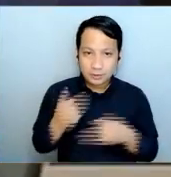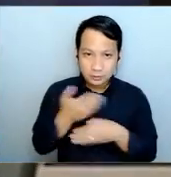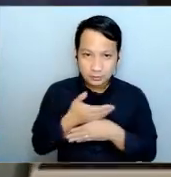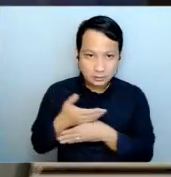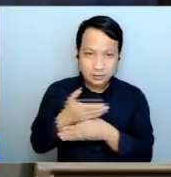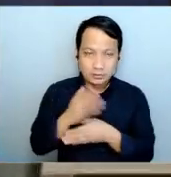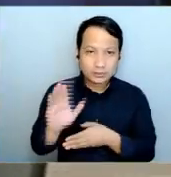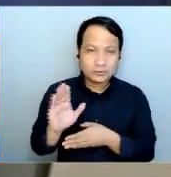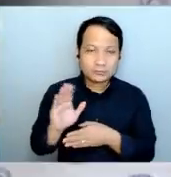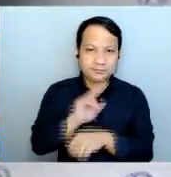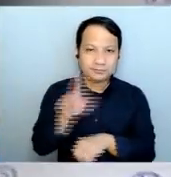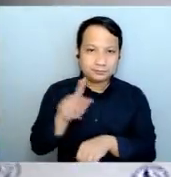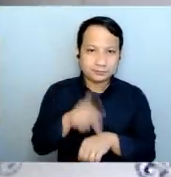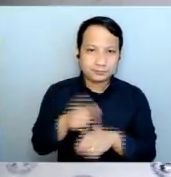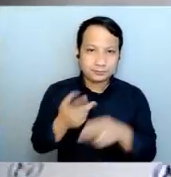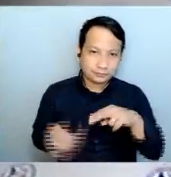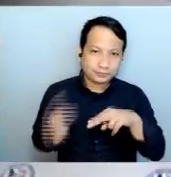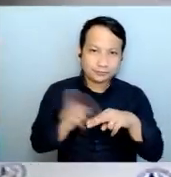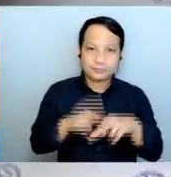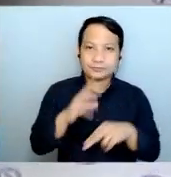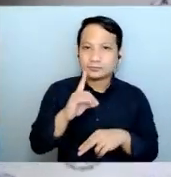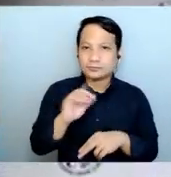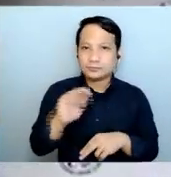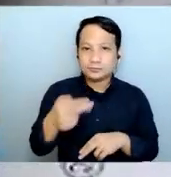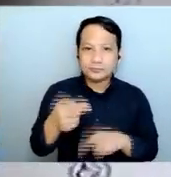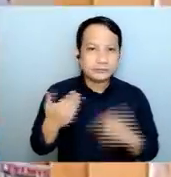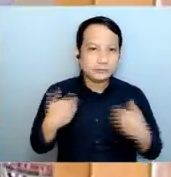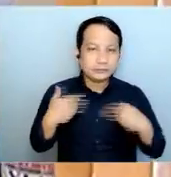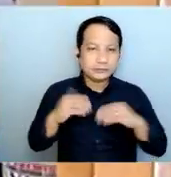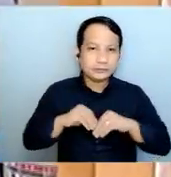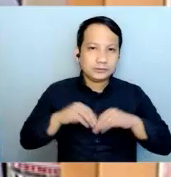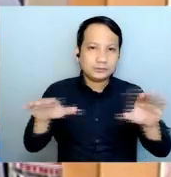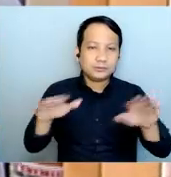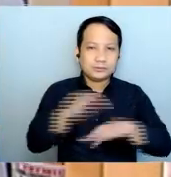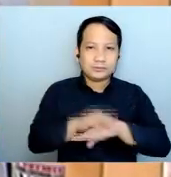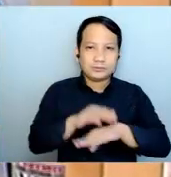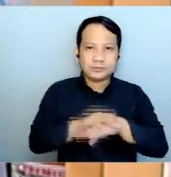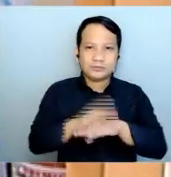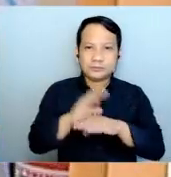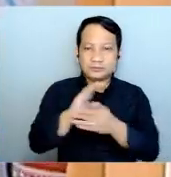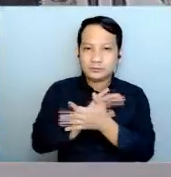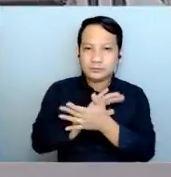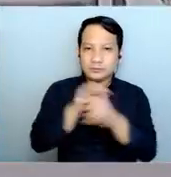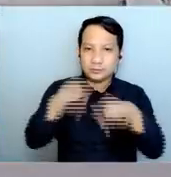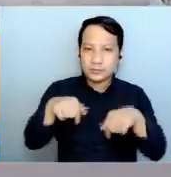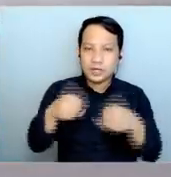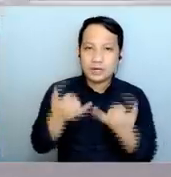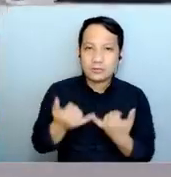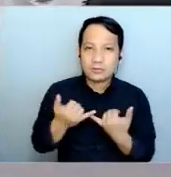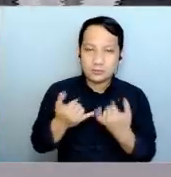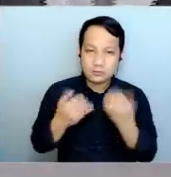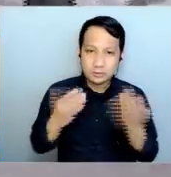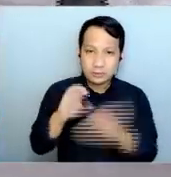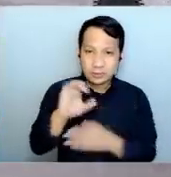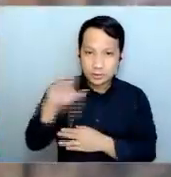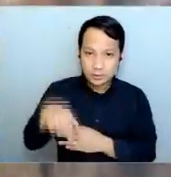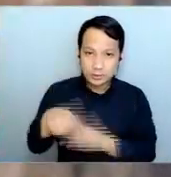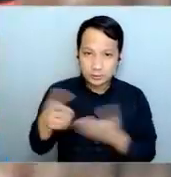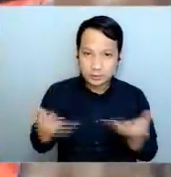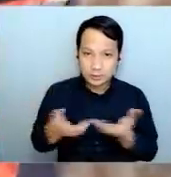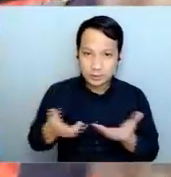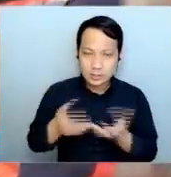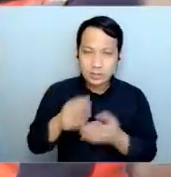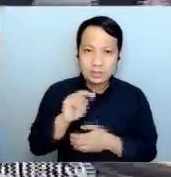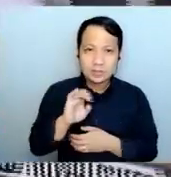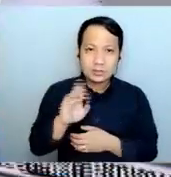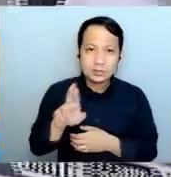bansa, umaas ang DOH na hindi na lalala ang banta ng COVID-19 ngayong ipinatutupad na ang enhanced community quarantine sa NCR